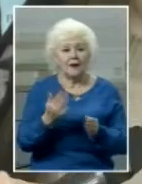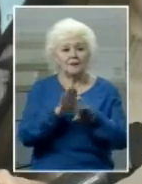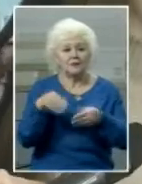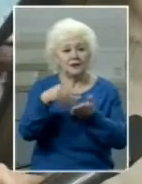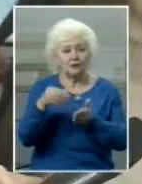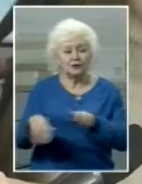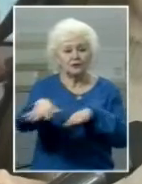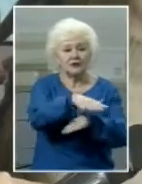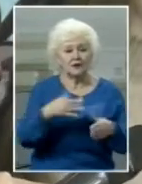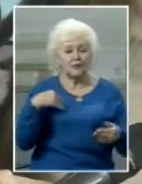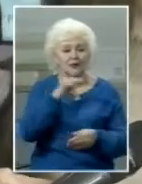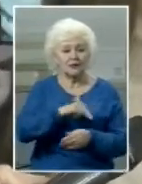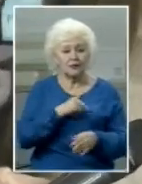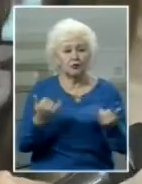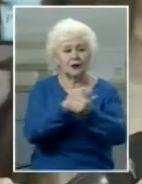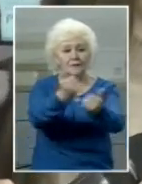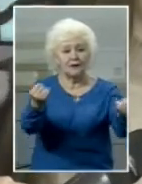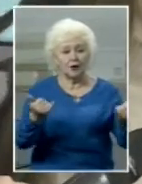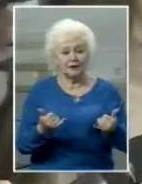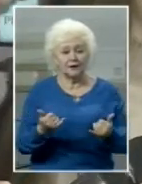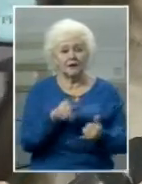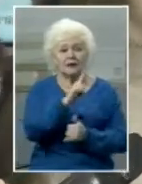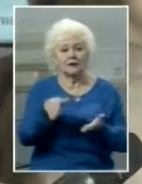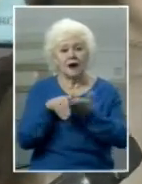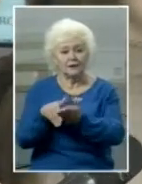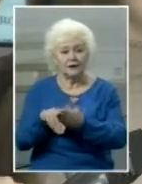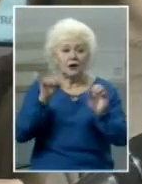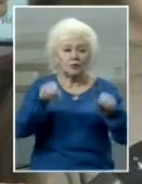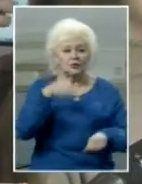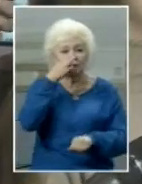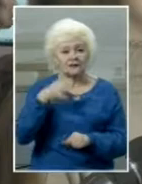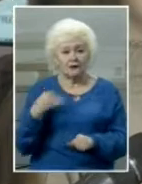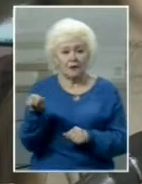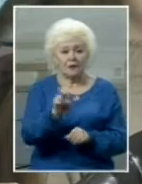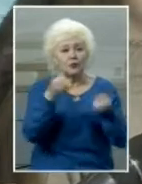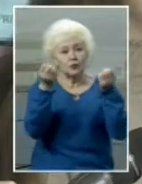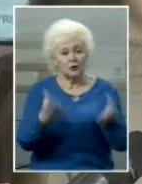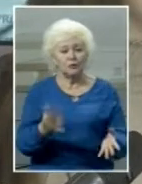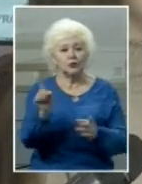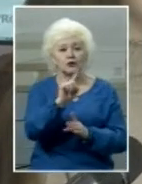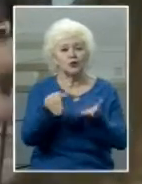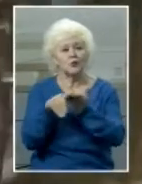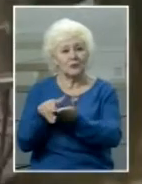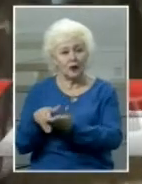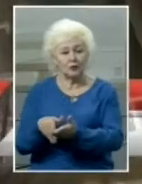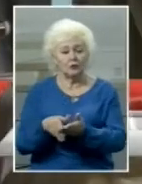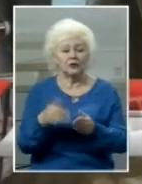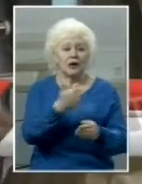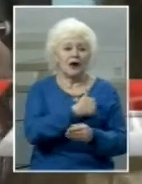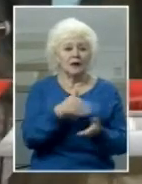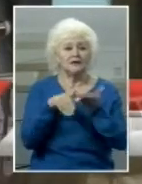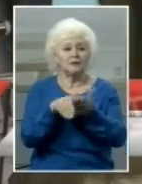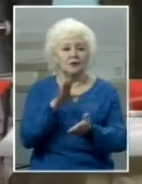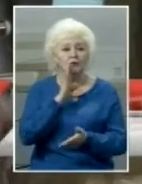Мы работаем на благотворительной основе, то есть как волонтеры, можно сказать, мы приходим просто, чтобы помочь. Хотим помочь